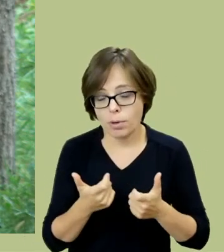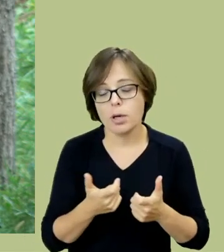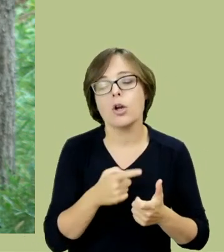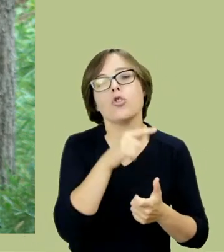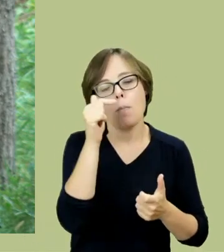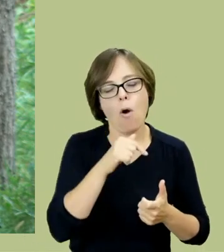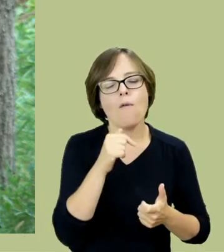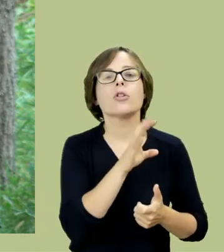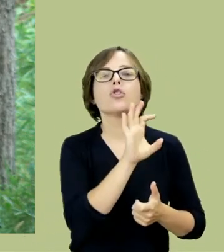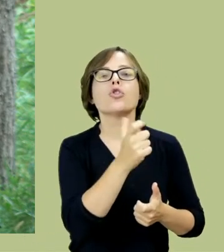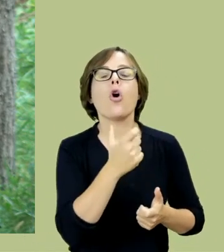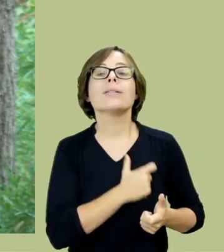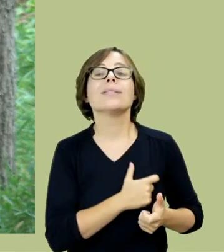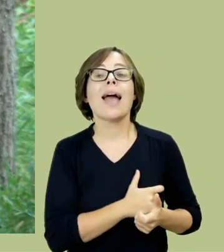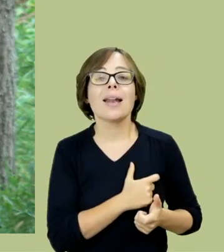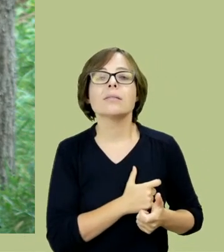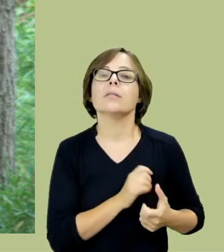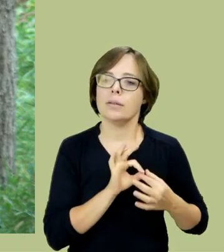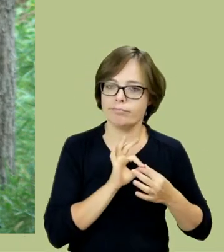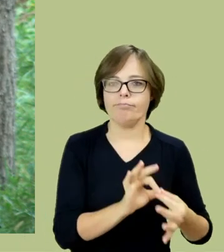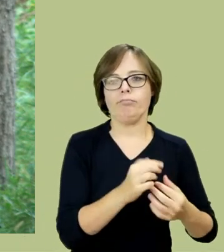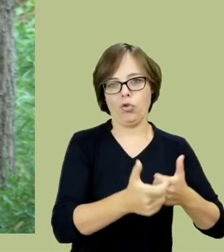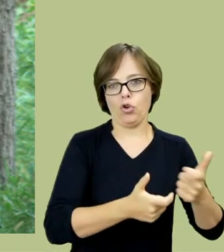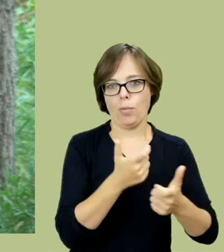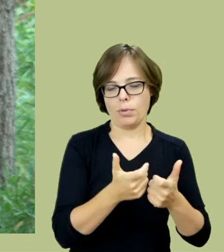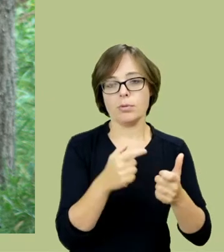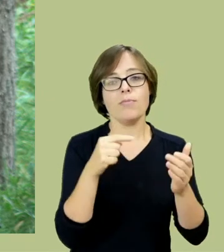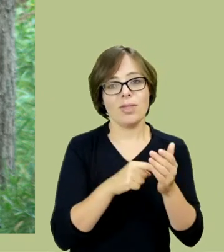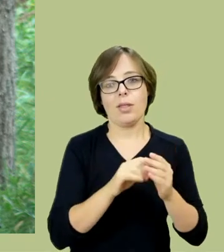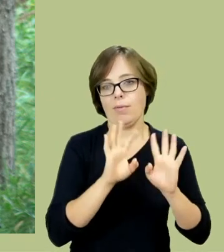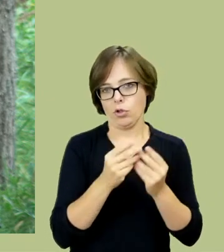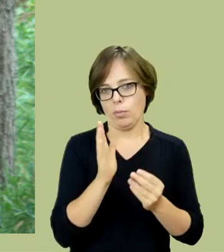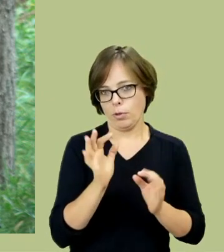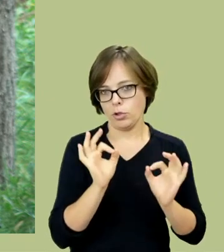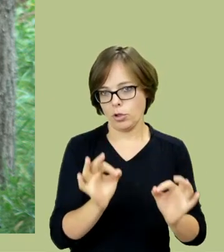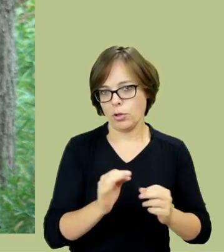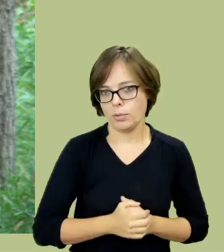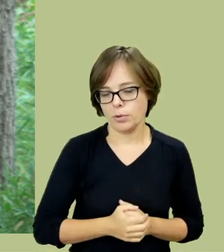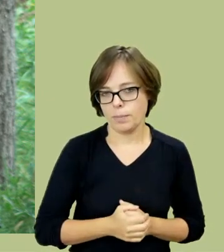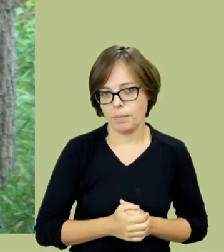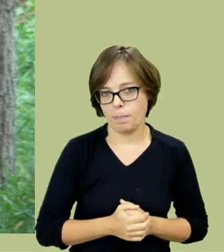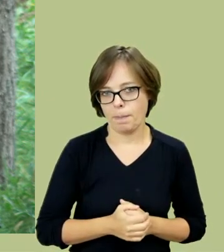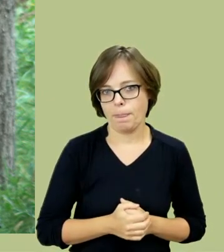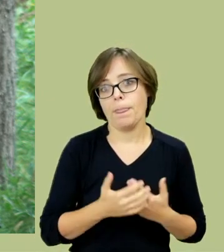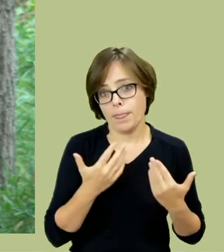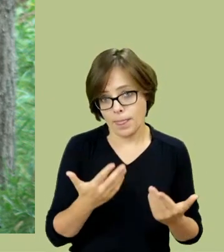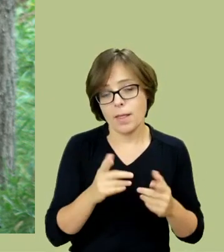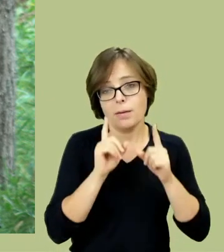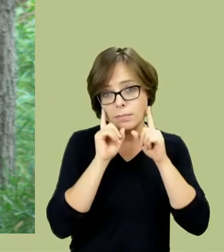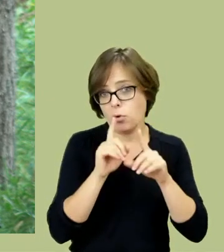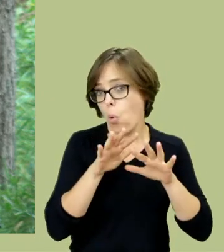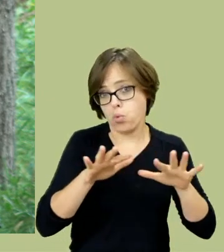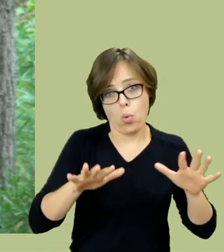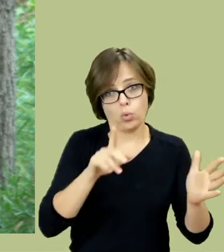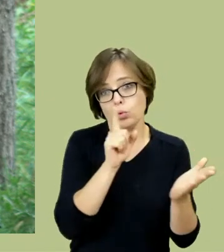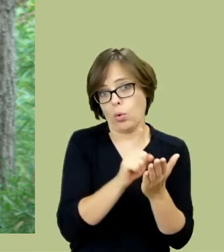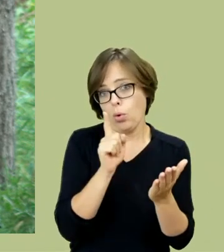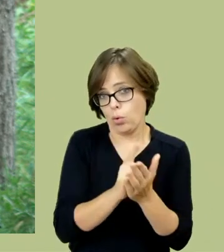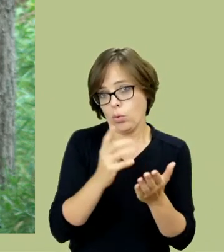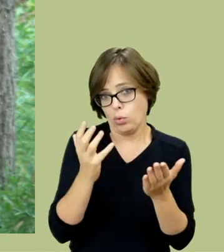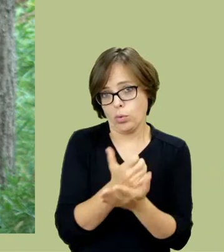serca i wtedy wszystko będzie dobrze i wszystko osiągniesz. No i bardzo wiele osiągnęła.